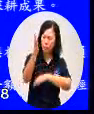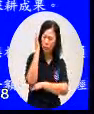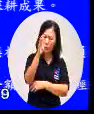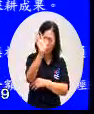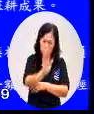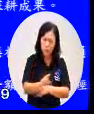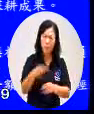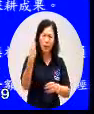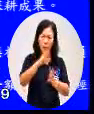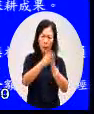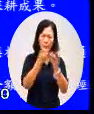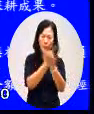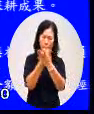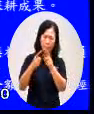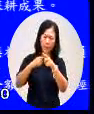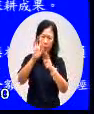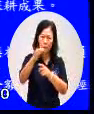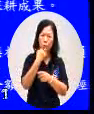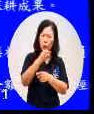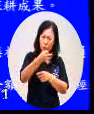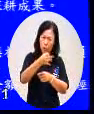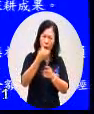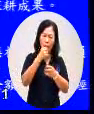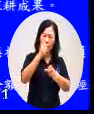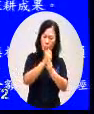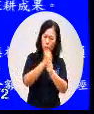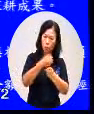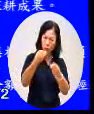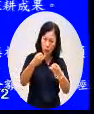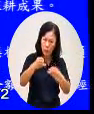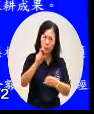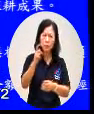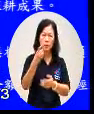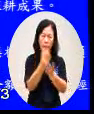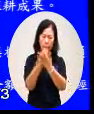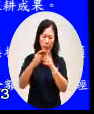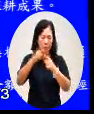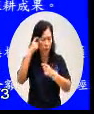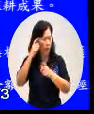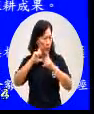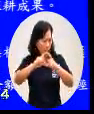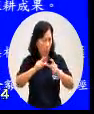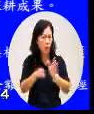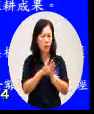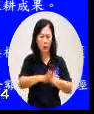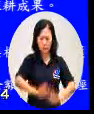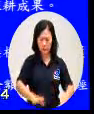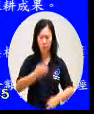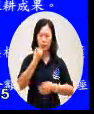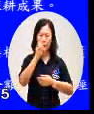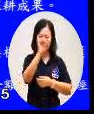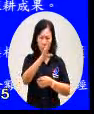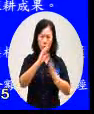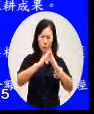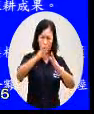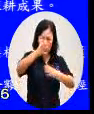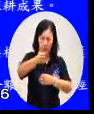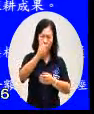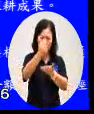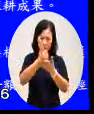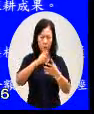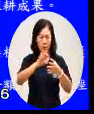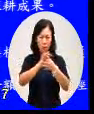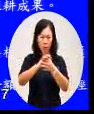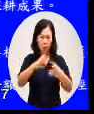费啊，那么我盖这些行政效率，还有民意的反应。哦，我等着建议市长，请相关单位组成